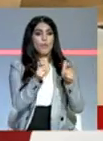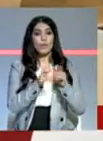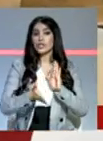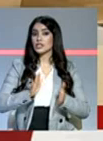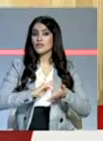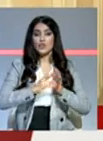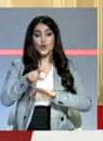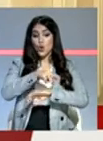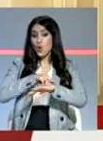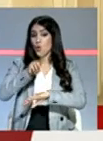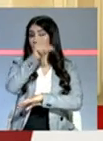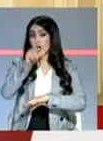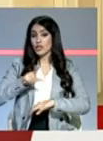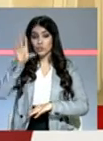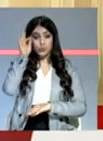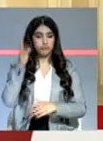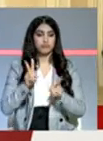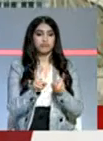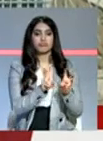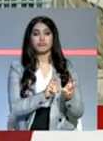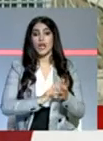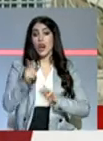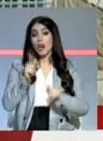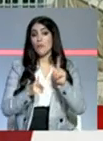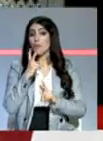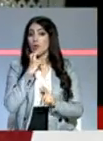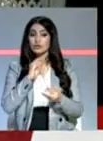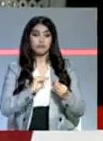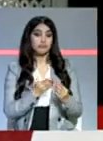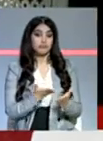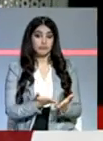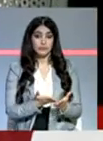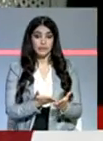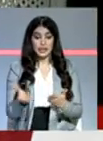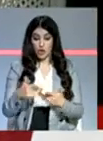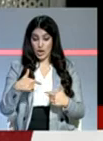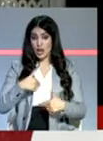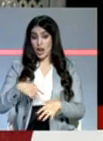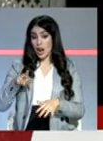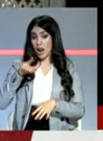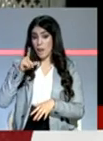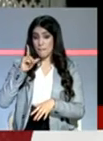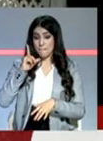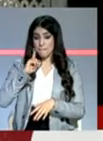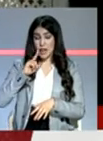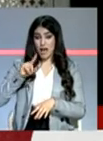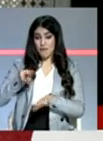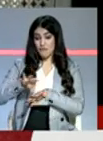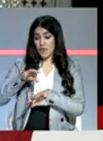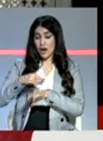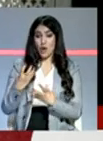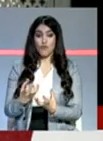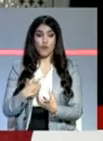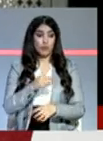كامل ولايات الجمهورية تعطلت معه مصالح المواطن. المدام عندي مريضة ونحب تعديهم، فماش طبيبة